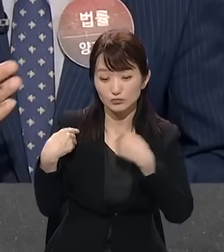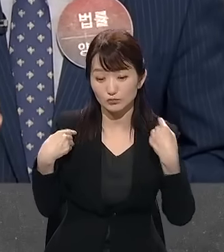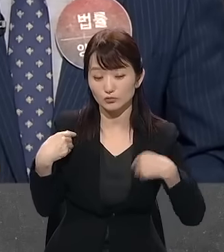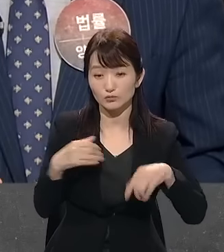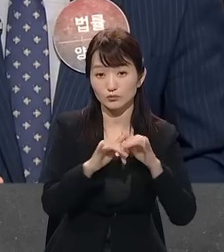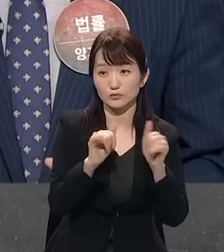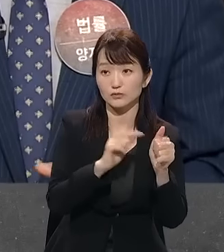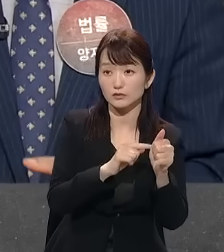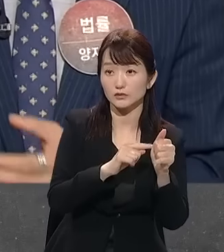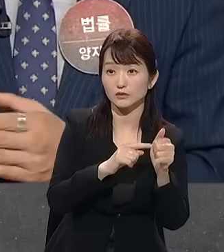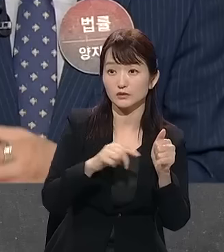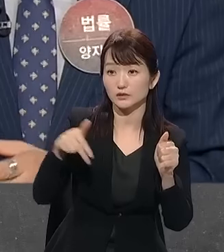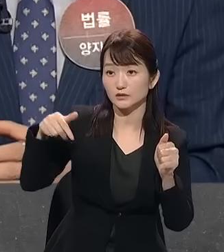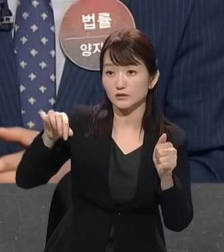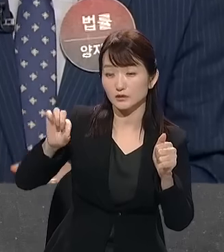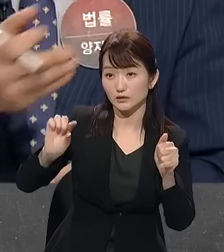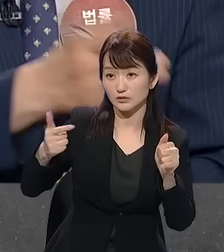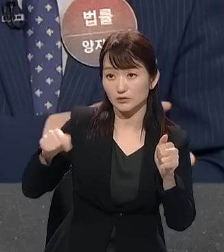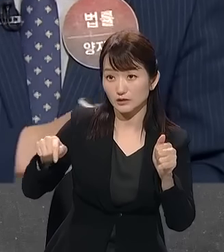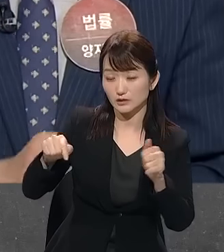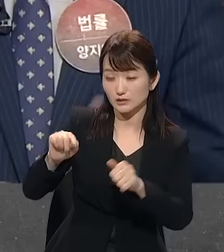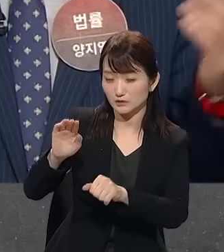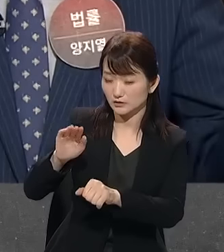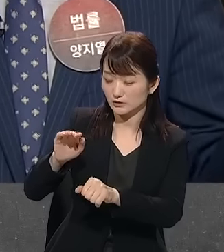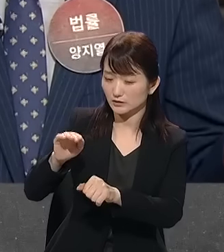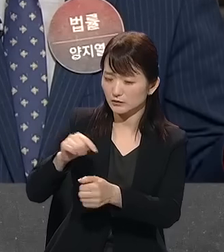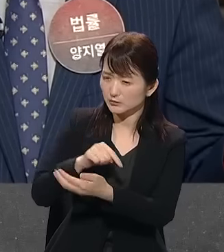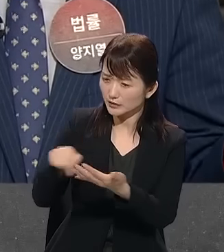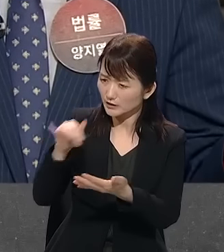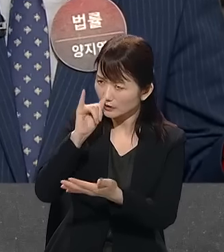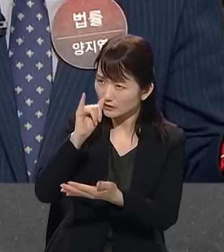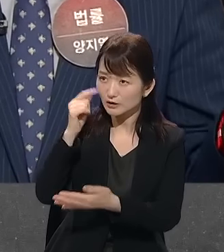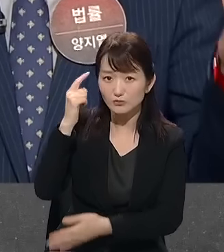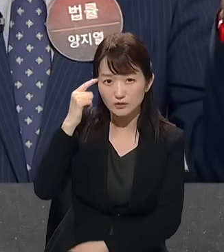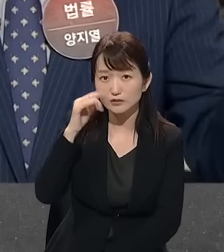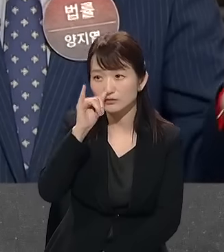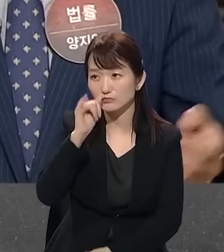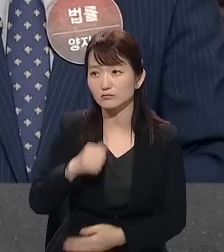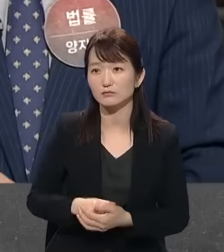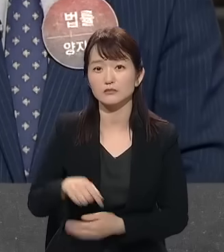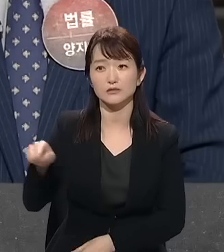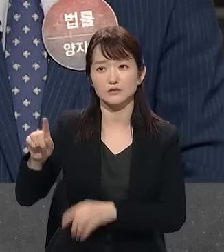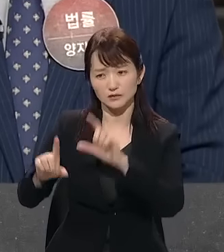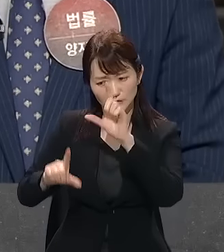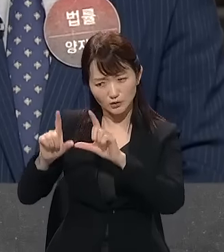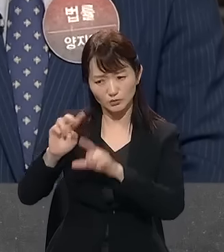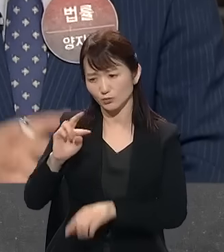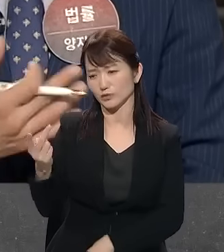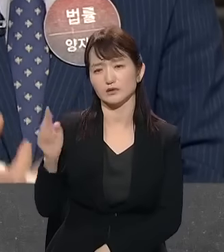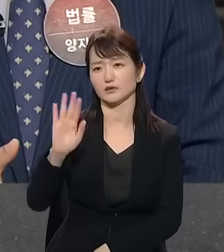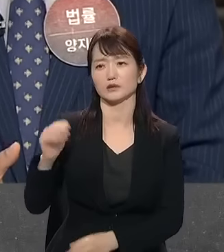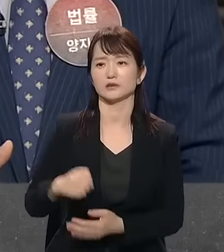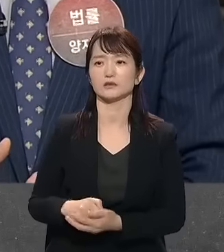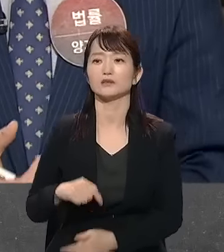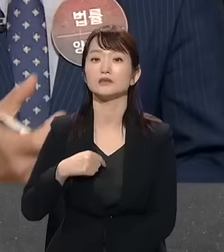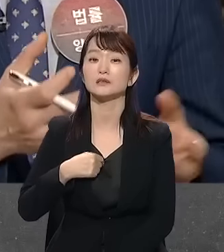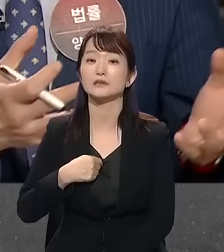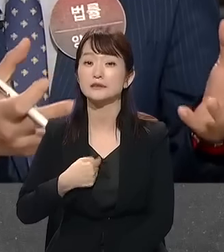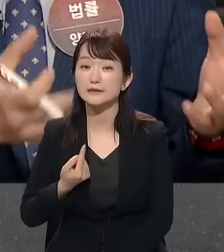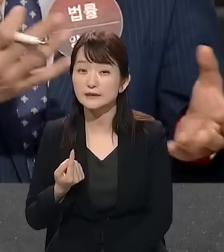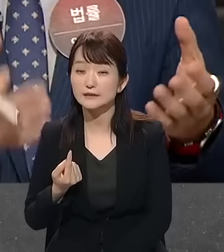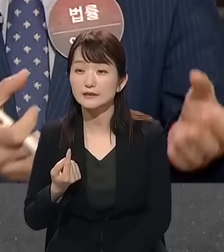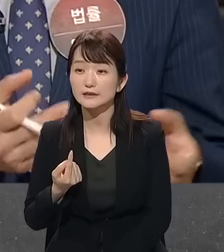장한 씨가 굉장히 불리한 채를 한국으로 받고 있다라고 생각할 수도 있잖아요 그고 저는 이거 태도 전환이 아니라 계속 자기 어떻게